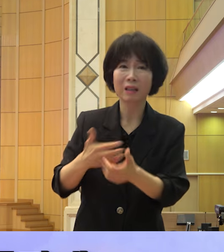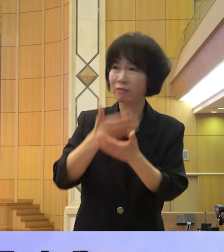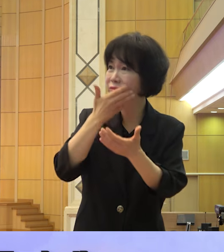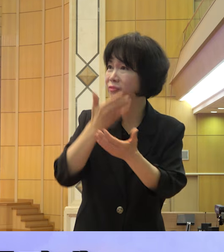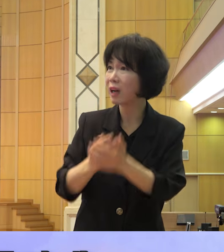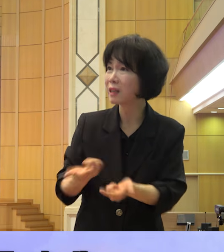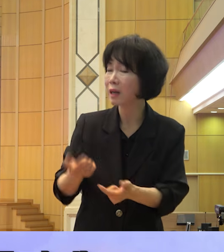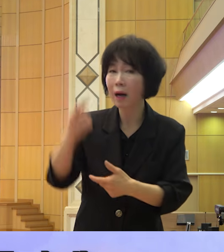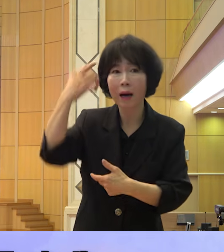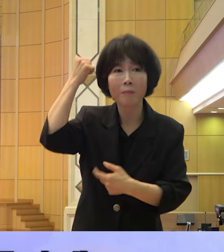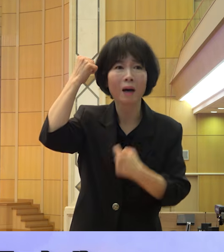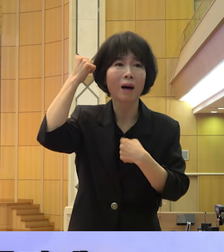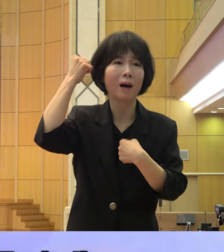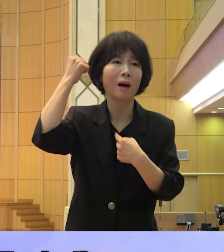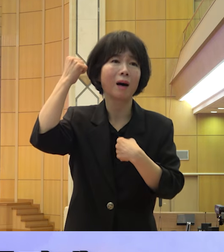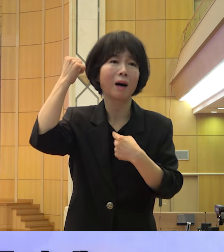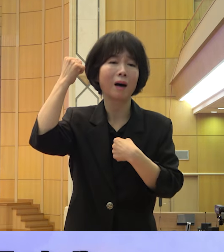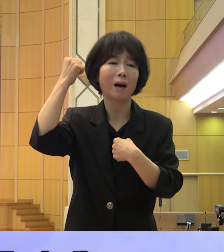다가 아니로구나.